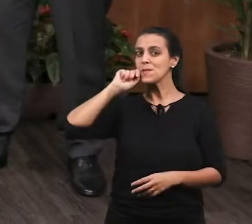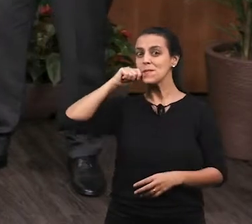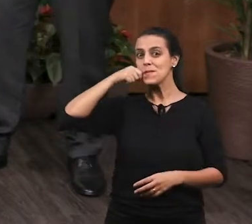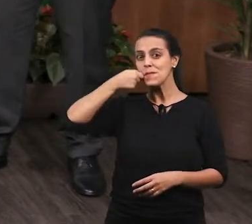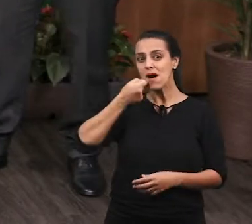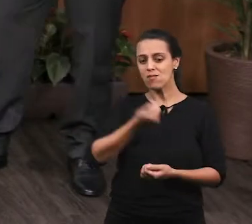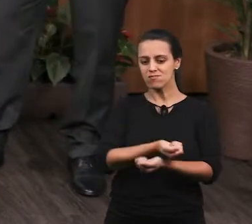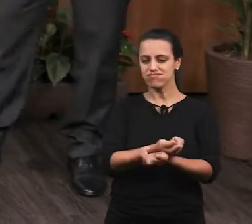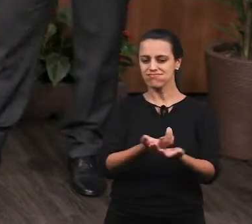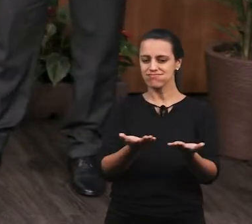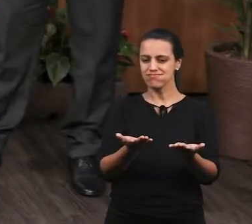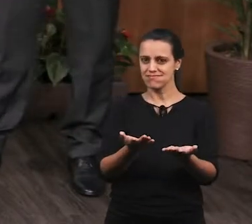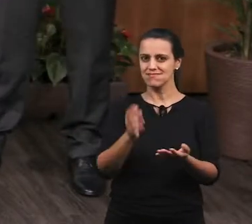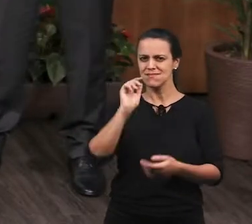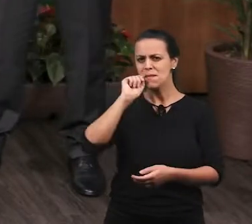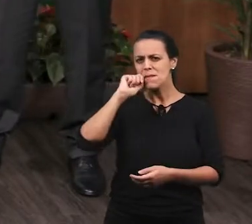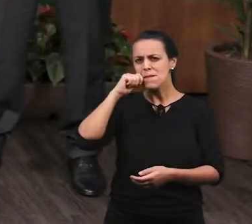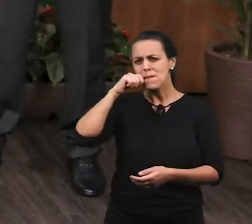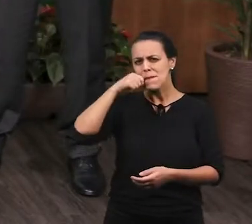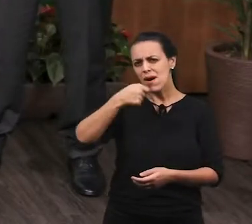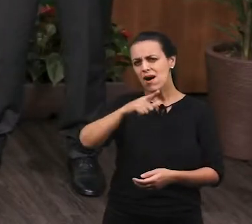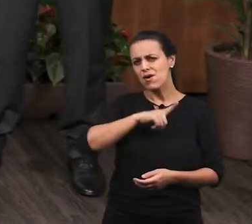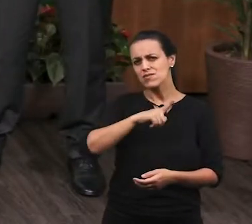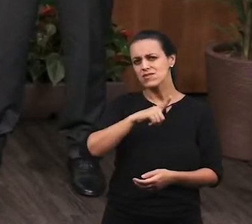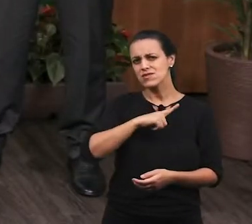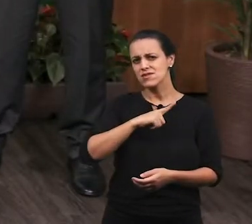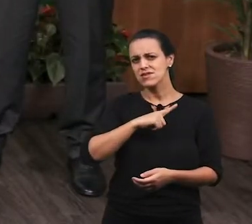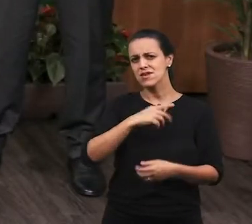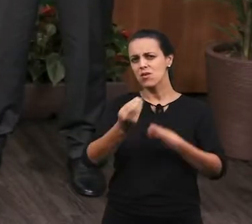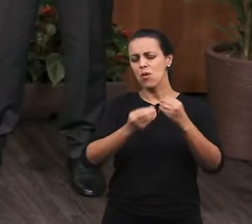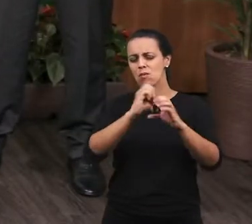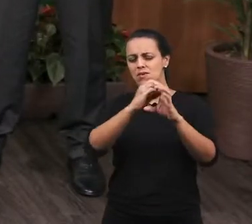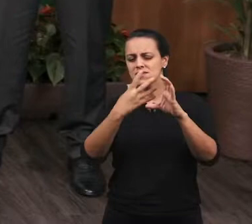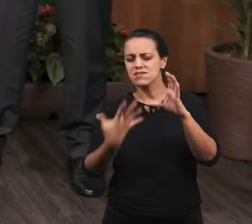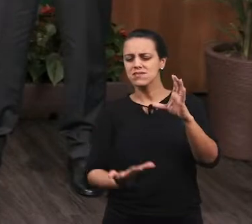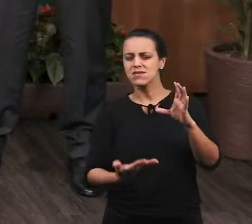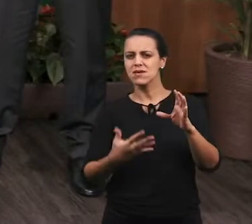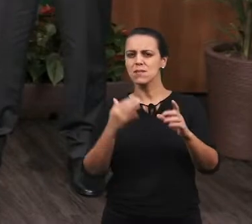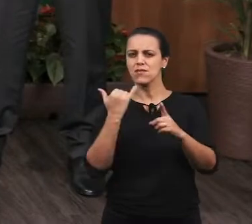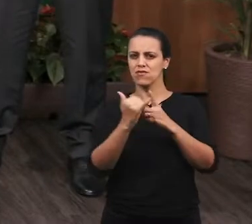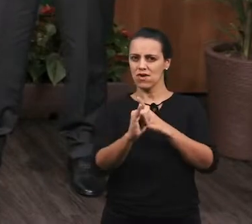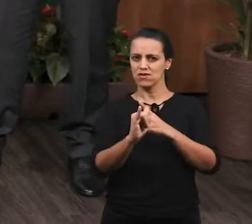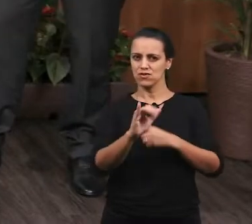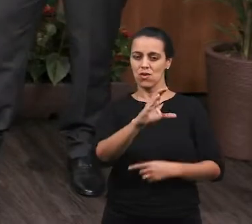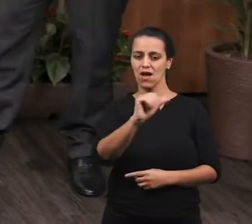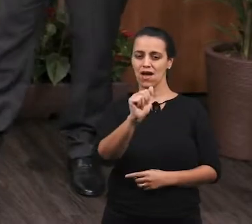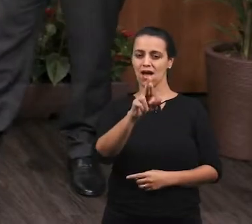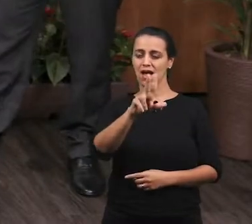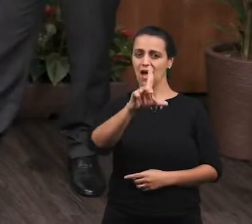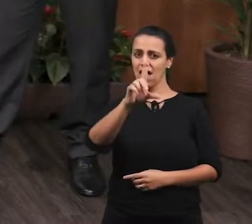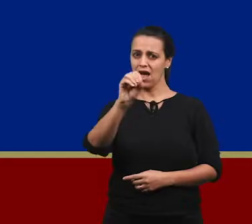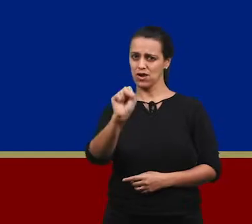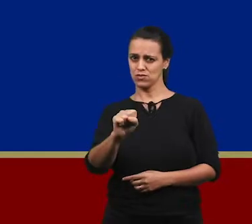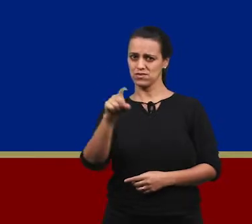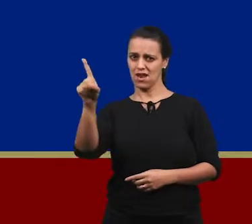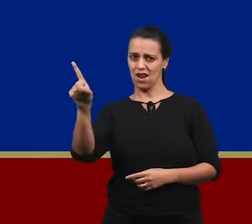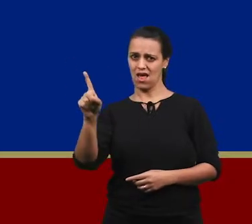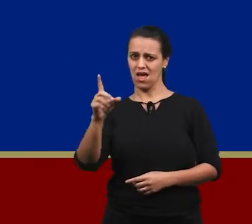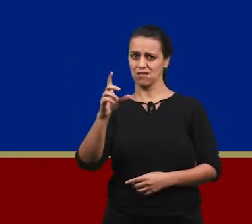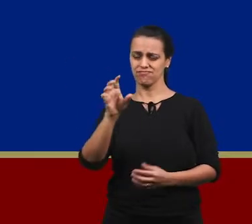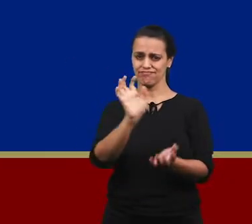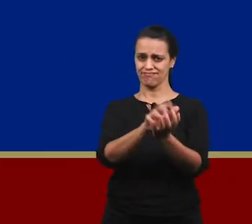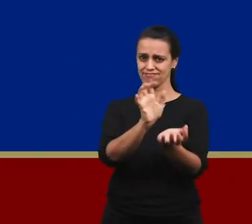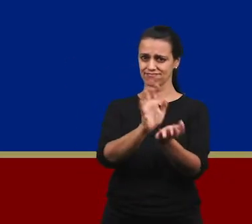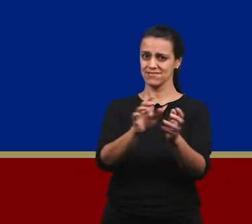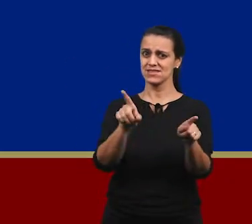хлебах предложения и их пророческом аспекте. И брат Карлос Энрике из города Ресив Пернамбуко